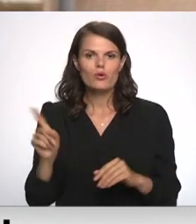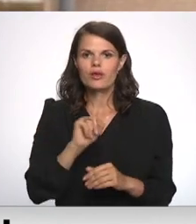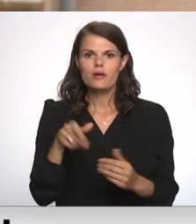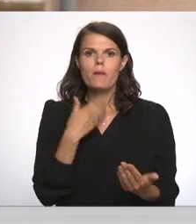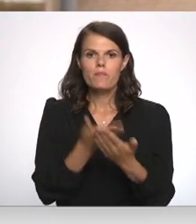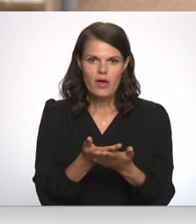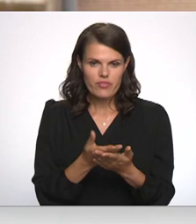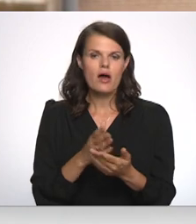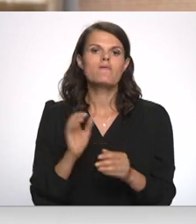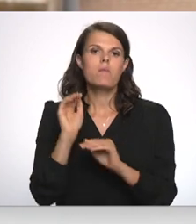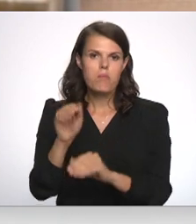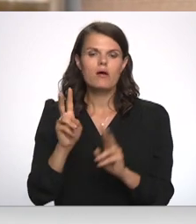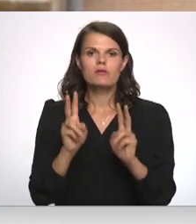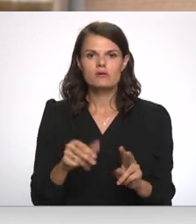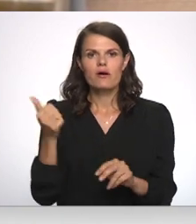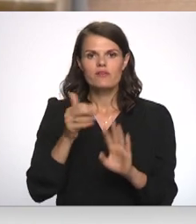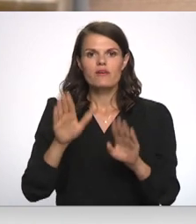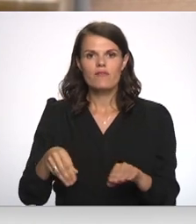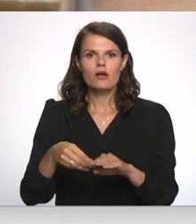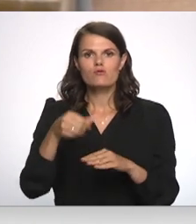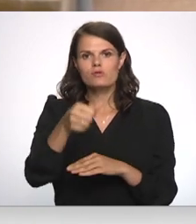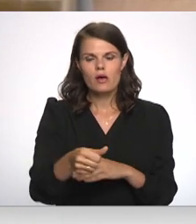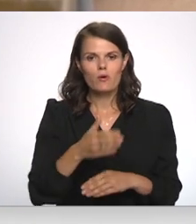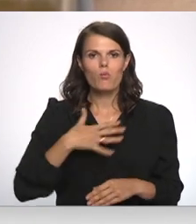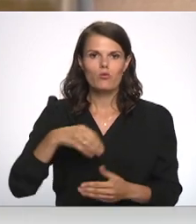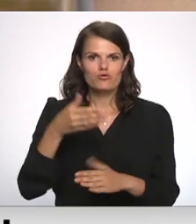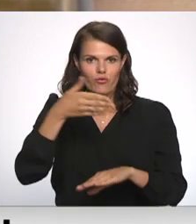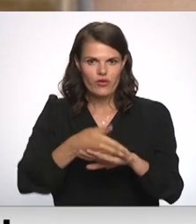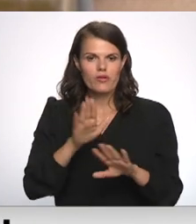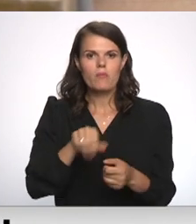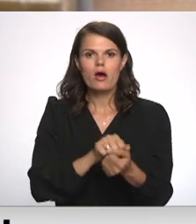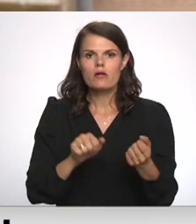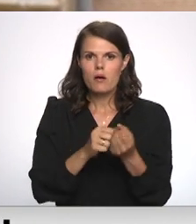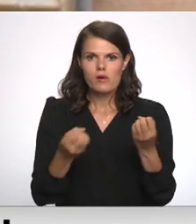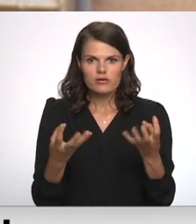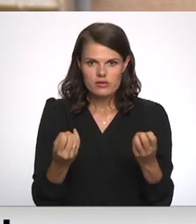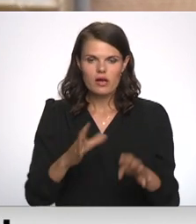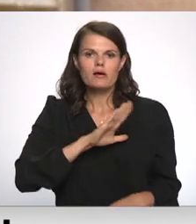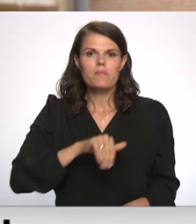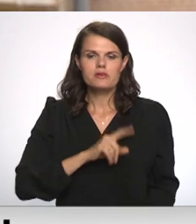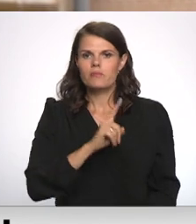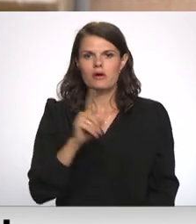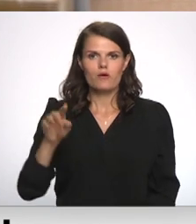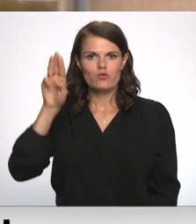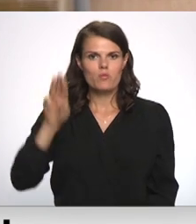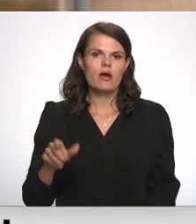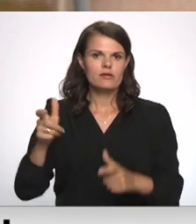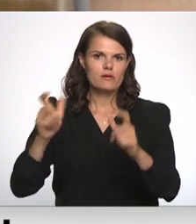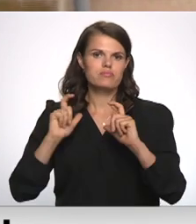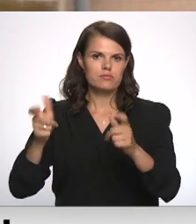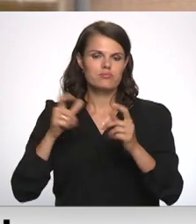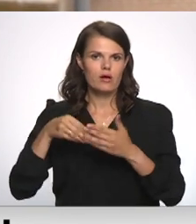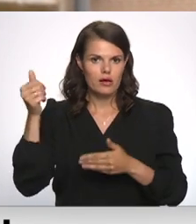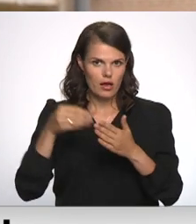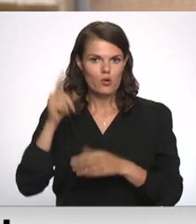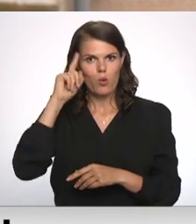bankas izteikuši, ka viņi varētu samaksāt mūsu vietā par dabas gāzi un pēc tam vienkārši katru mēnesi piestādīt rēķinus. Mums, protams, nepavēlti,